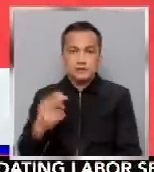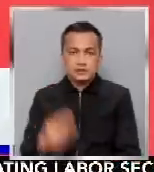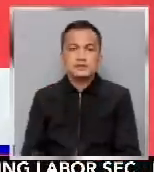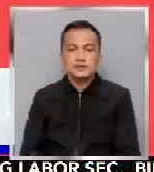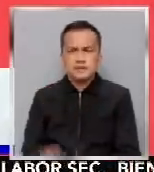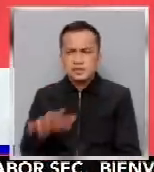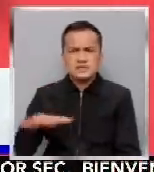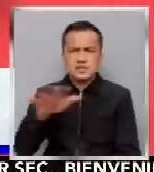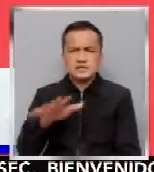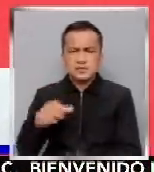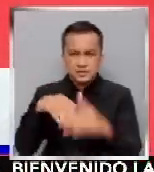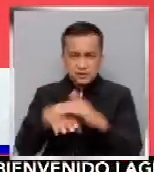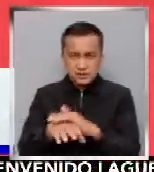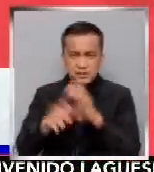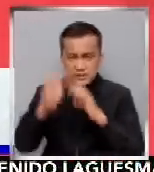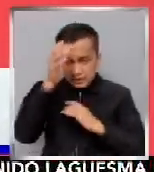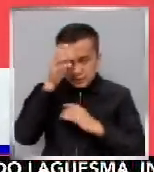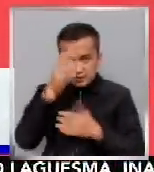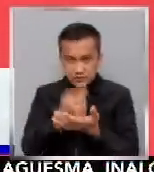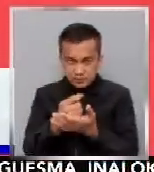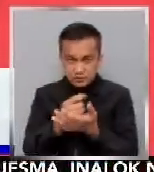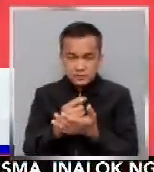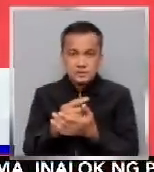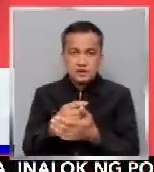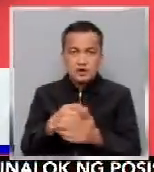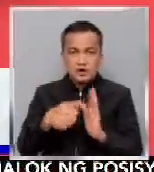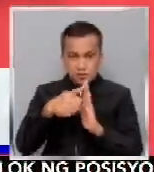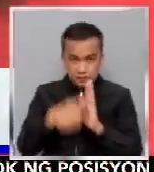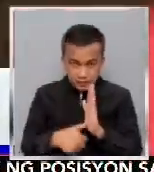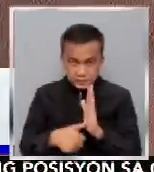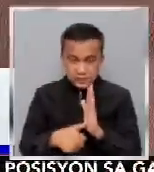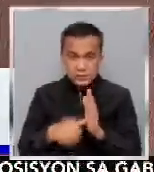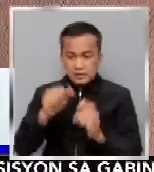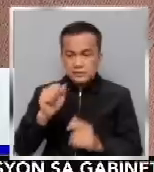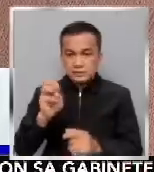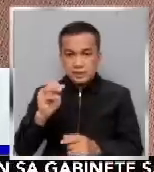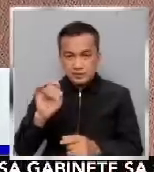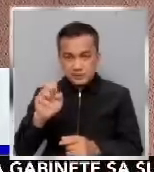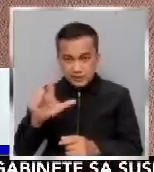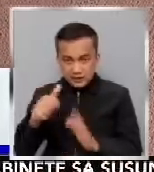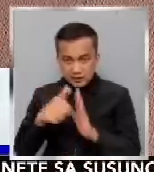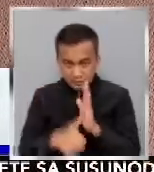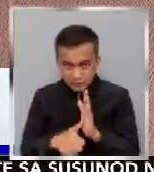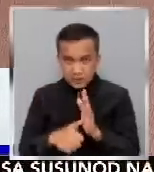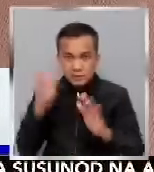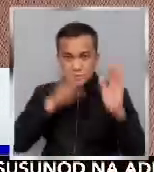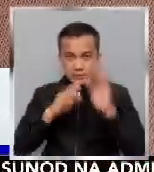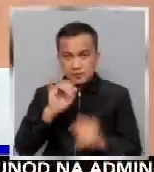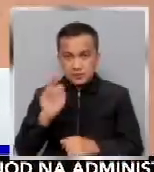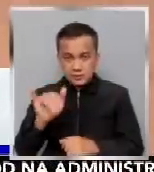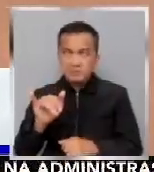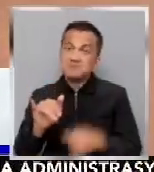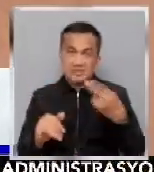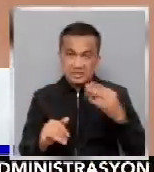mga sumasailalim sa cancer treatment. Nagpa-organ transplant, nagpa-stem cell transplant, may problema sa immunity at may HIV